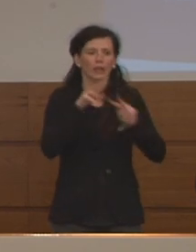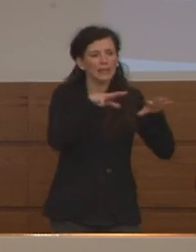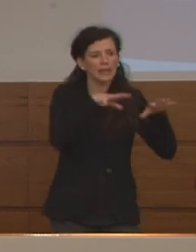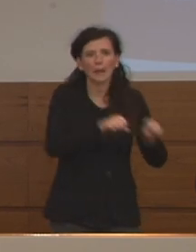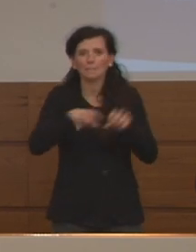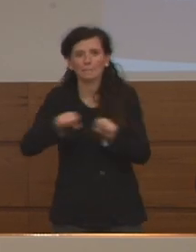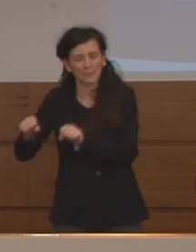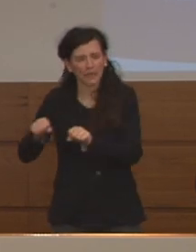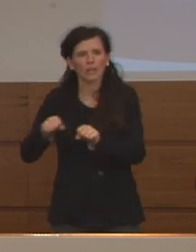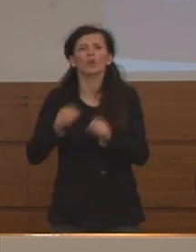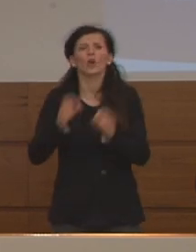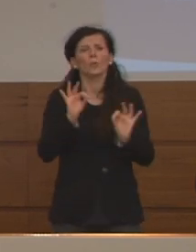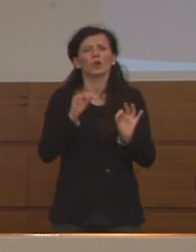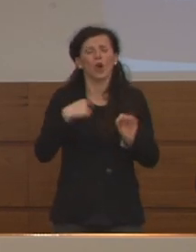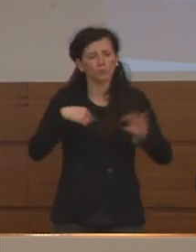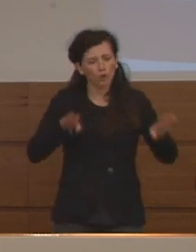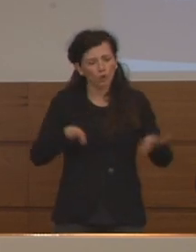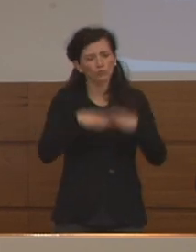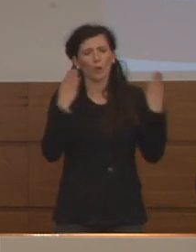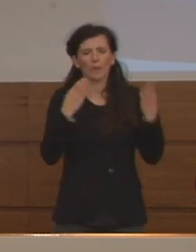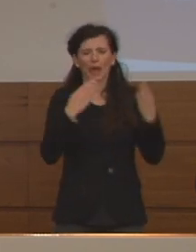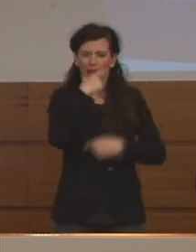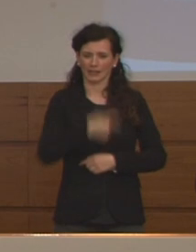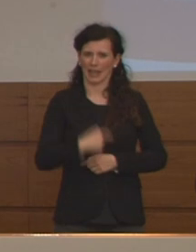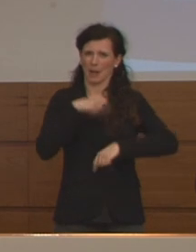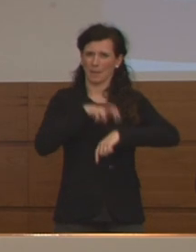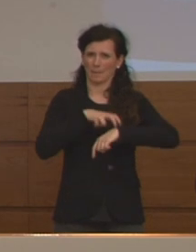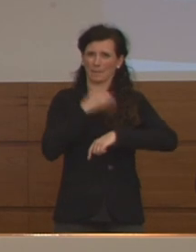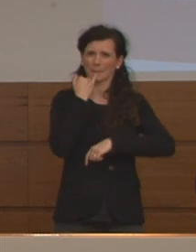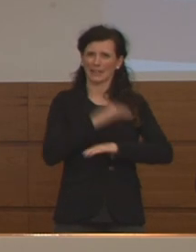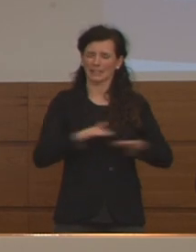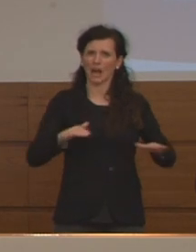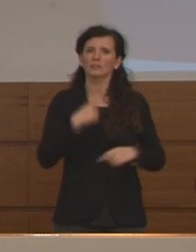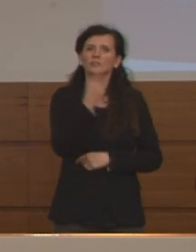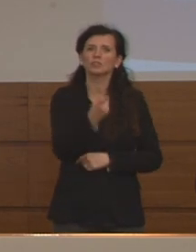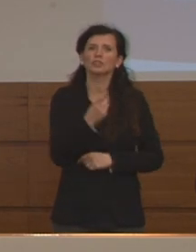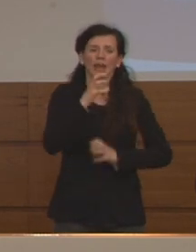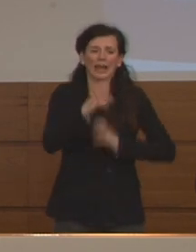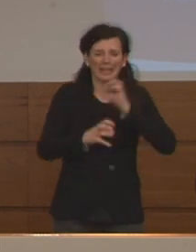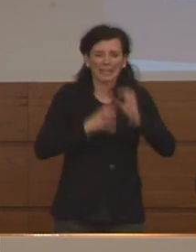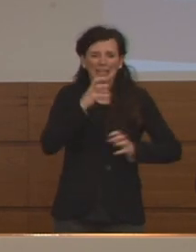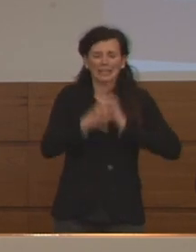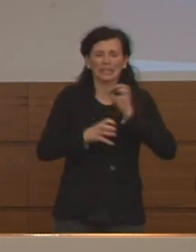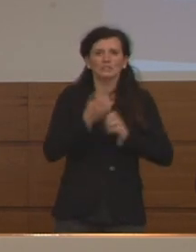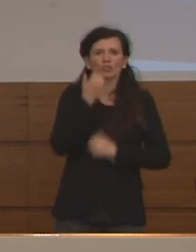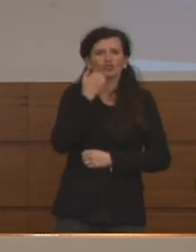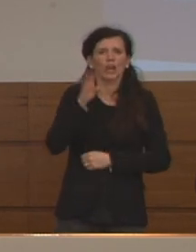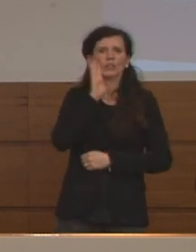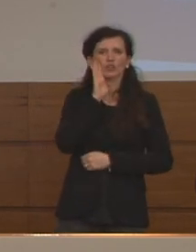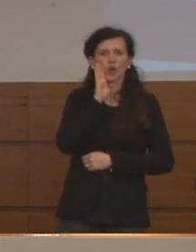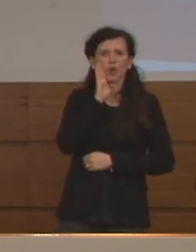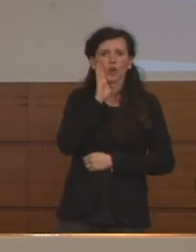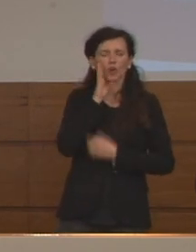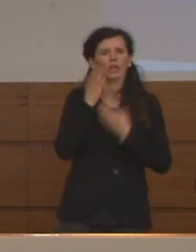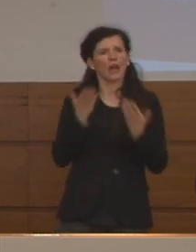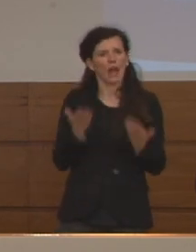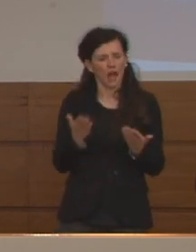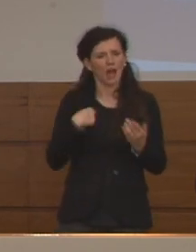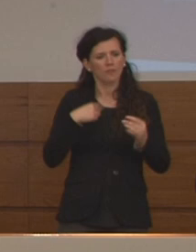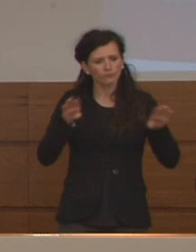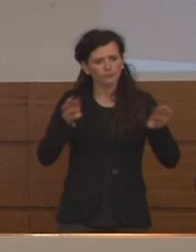piacevole scoperta che abbiamo avuto proprio come pediatri si è parlato molto di crisi della genitorialità abbiamo scoperto in questa